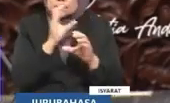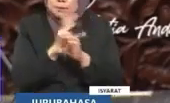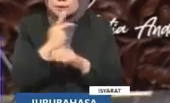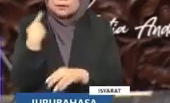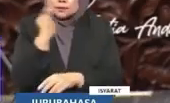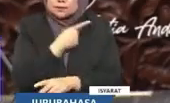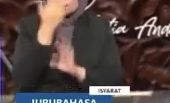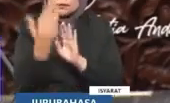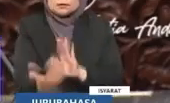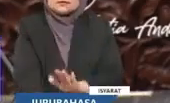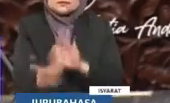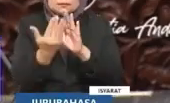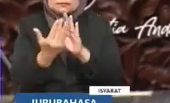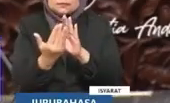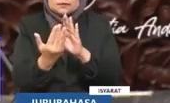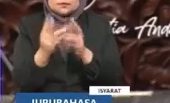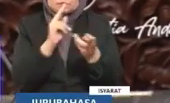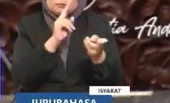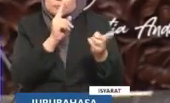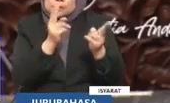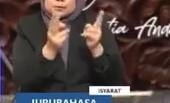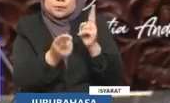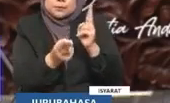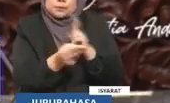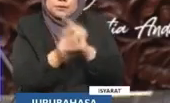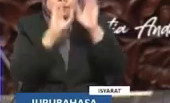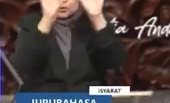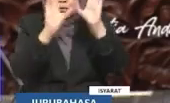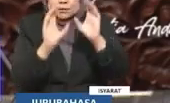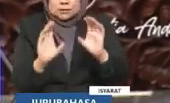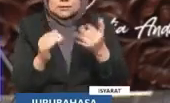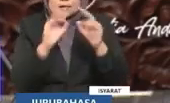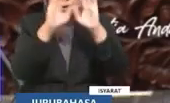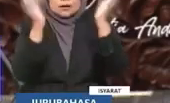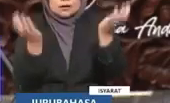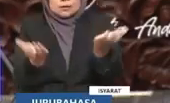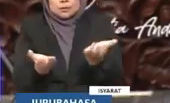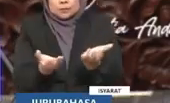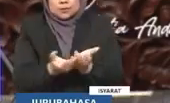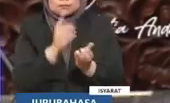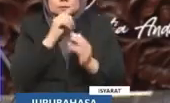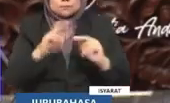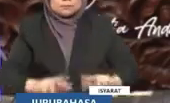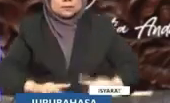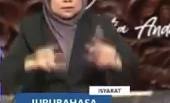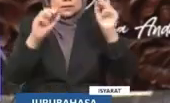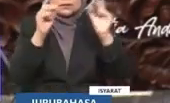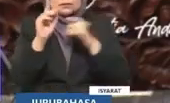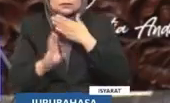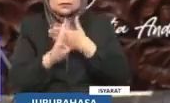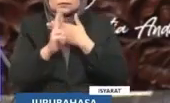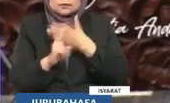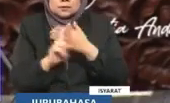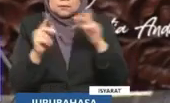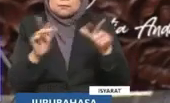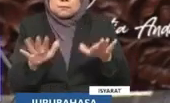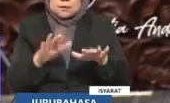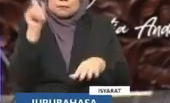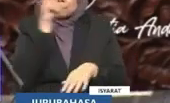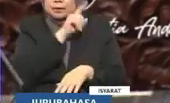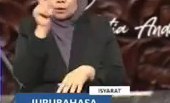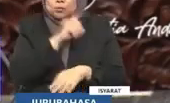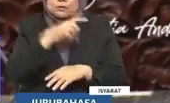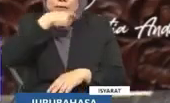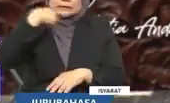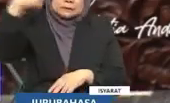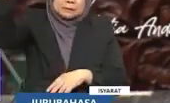antara cabaran yang dihadapi selain daripada perubahan iklim Global perubahan iklim meningkatkan risiko kejadian bencana alam seperti